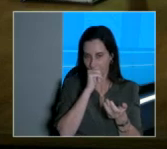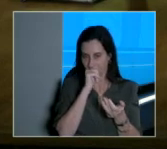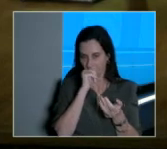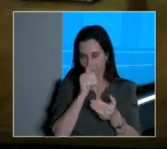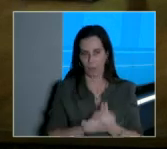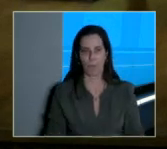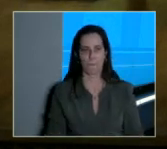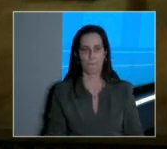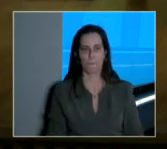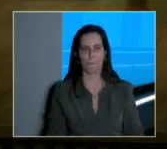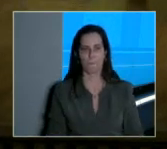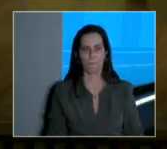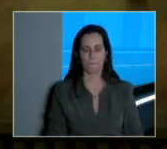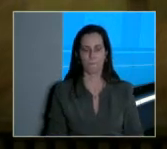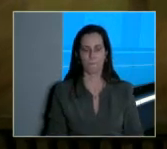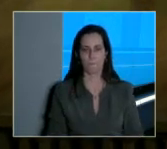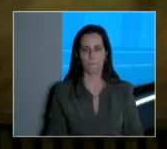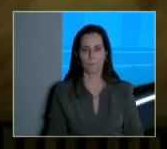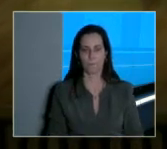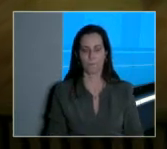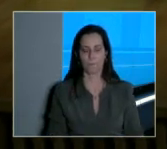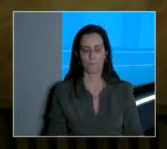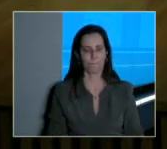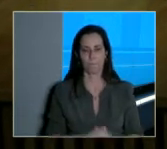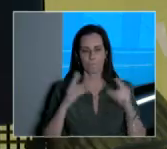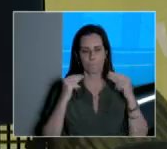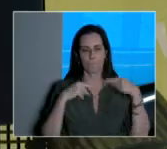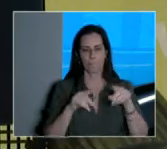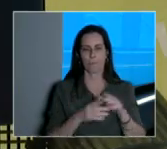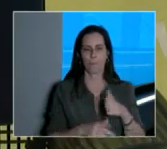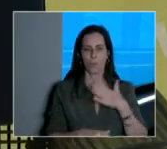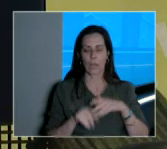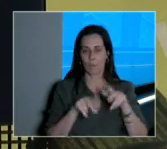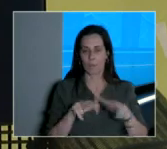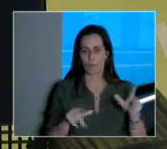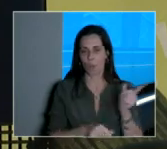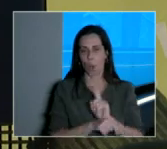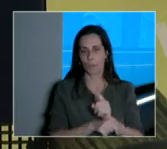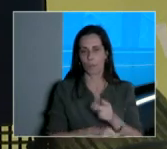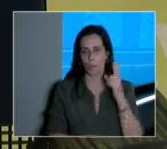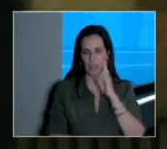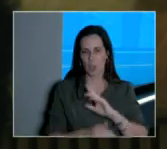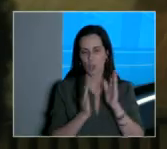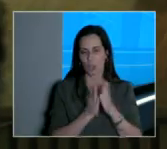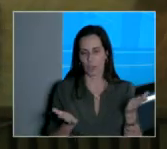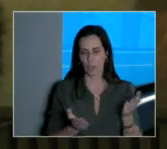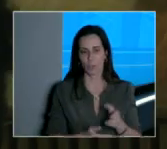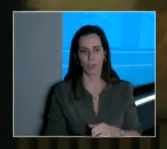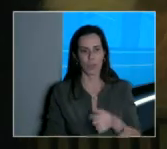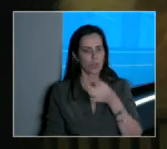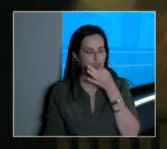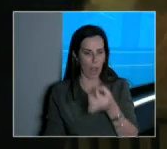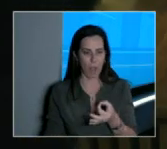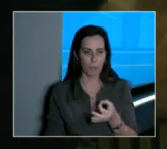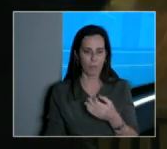בינתיים ראש הממשלה עוד לא אמר, אתם מניחים הנחות על ראש הממשלה. הוא רוצה להגיע למצב שזה יהיה אוטומטי, כי הוא מתבייש לבקש. השאלה היא לא